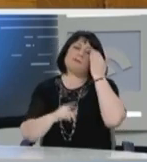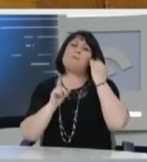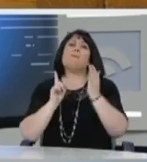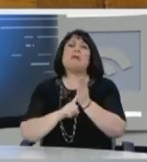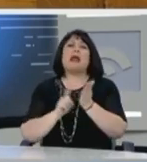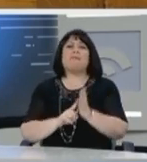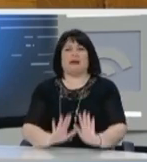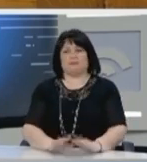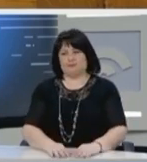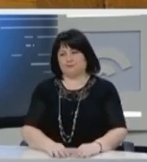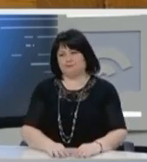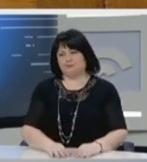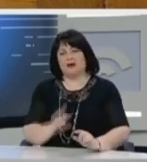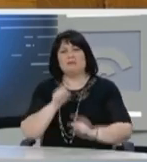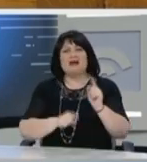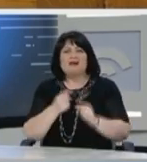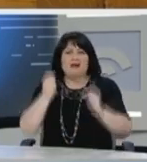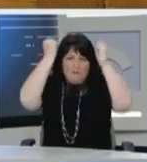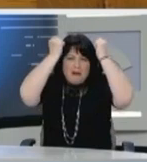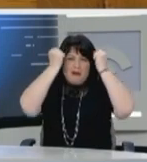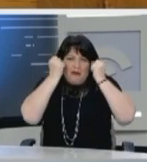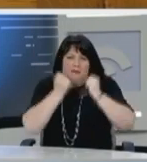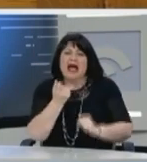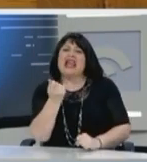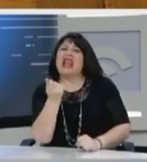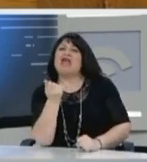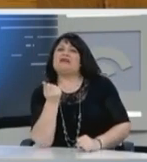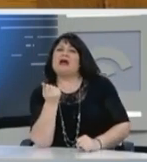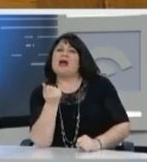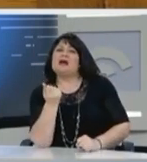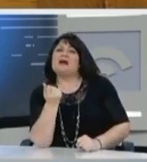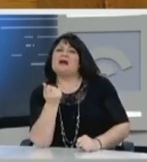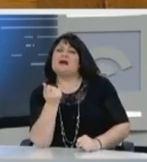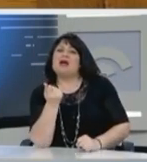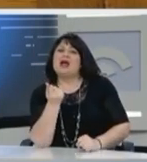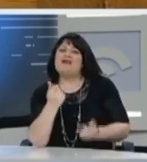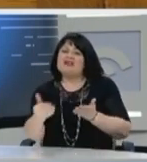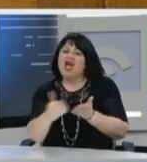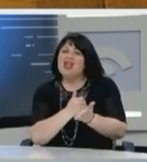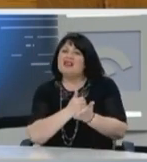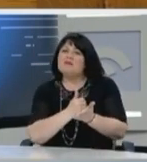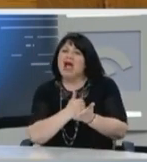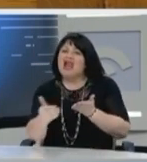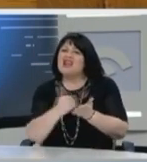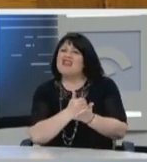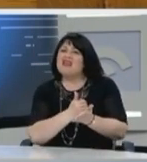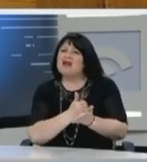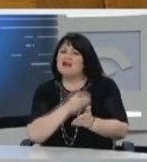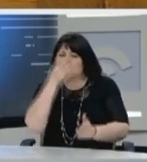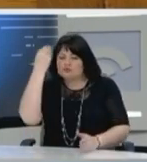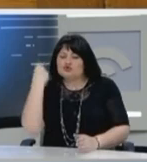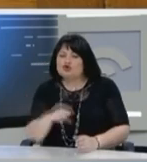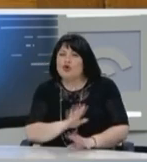Πρέπει να το λύσει η Βουλή, γιατί κάποιοι χάσαν τα λεφτά τους, κύριοι. Και τα χάσανε ανέντιμα, παροτρινόμενοι να